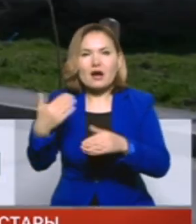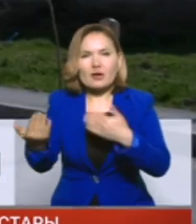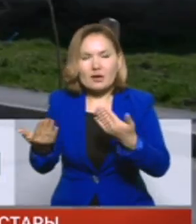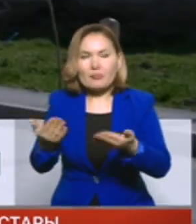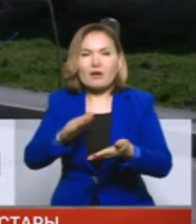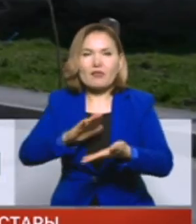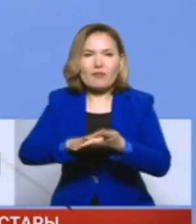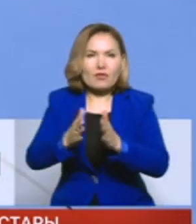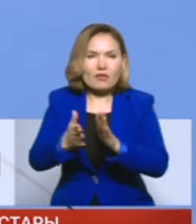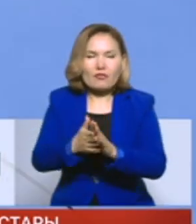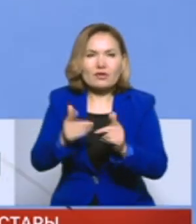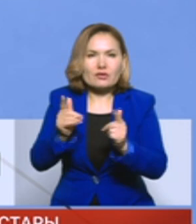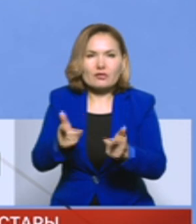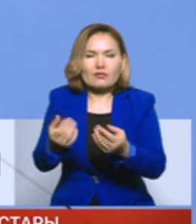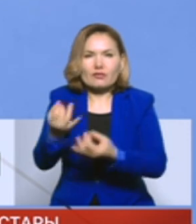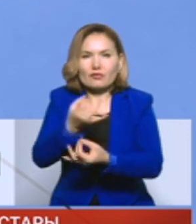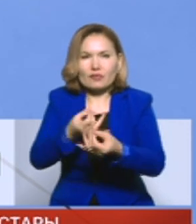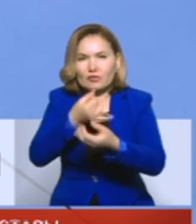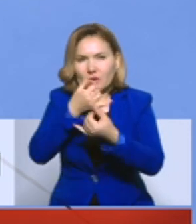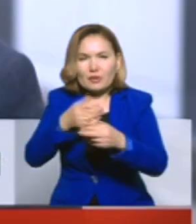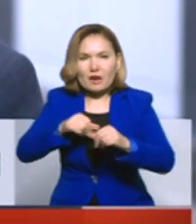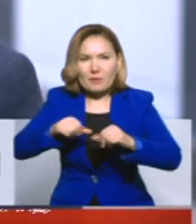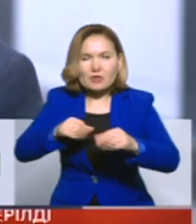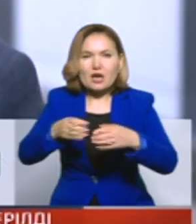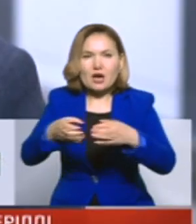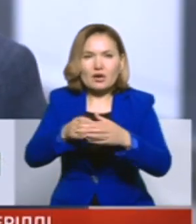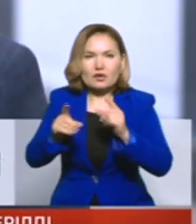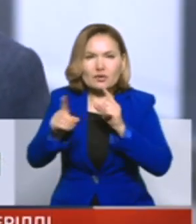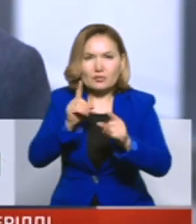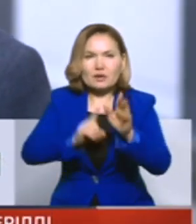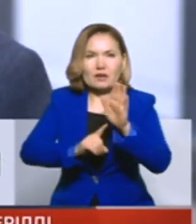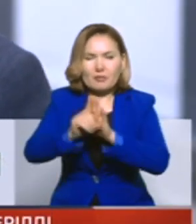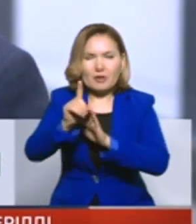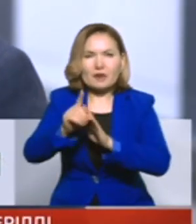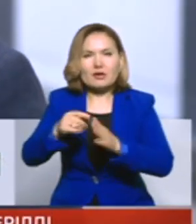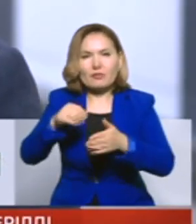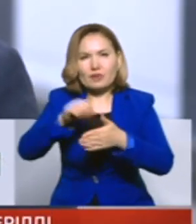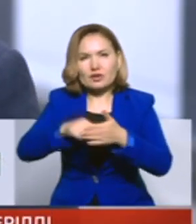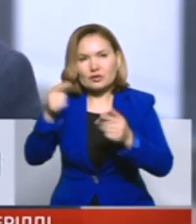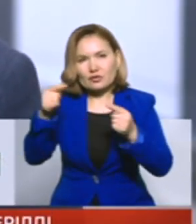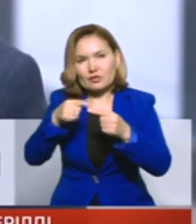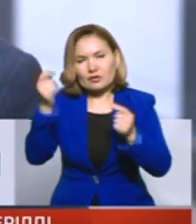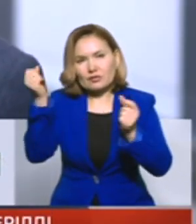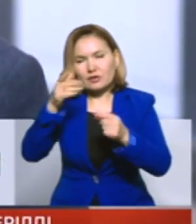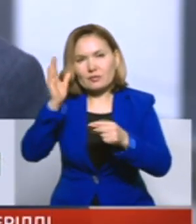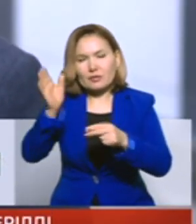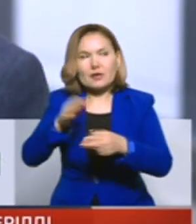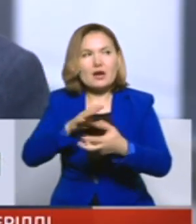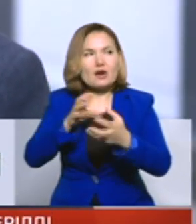келтіру үшін әкімдікте жұмыс тобы құрылды. Бұл жерде ожеті тарапынан енді бұндай